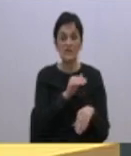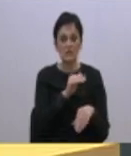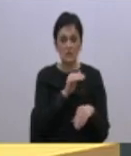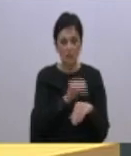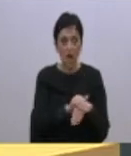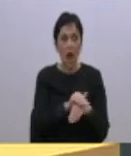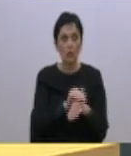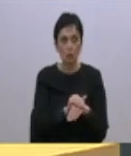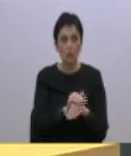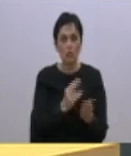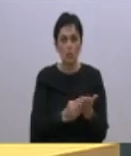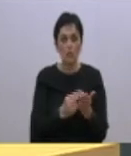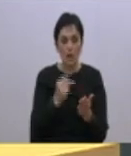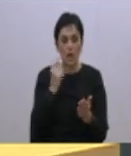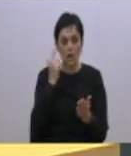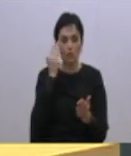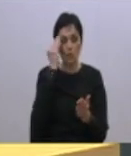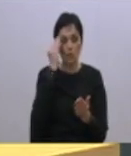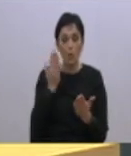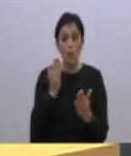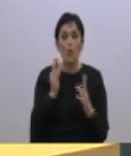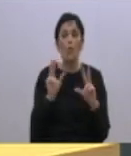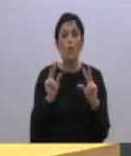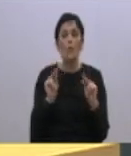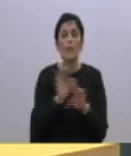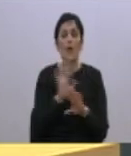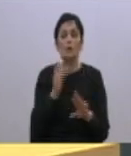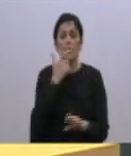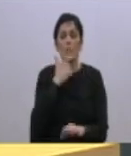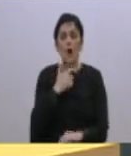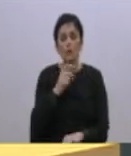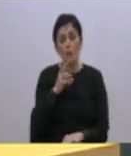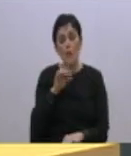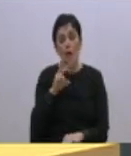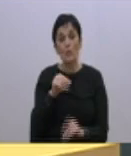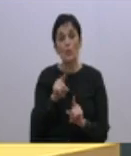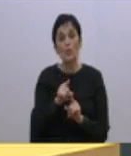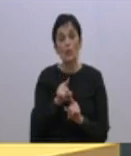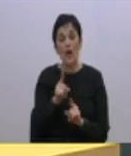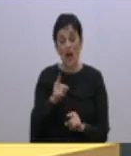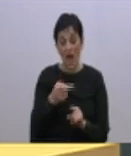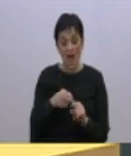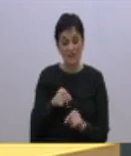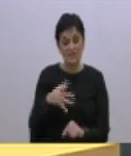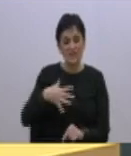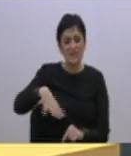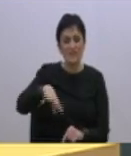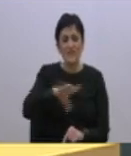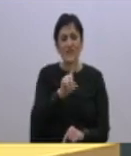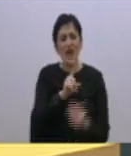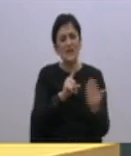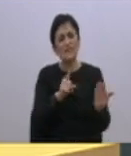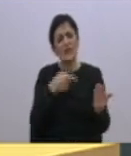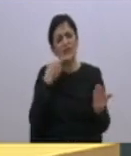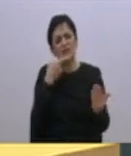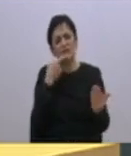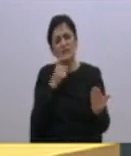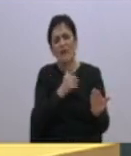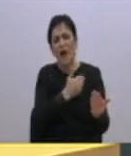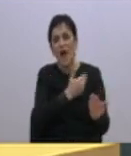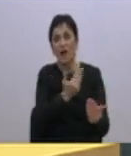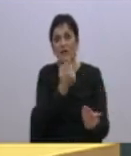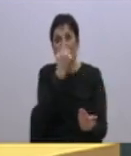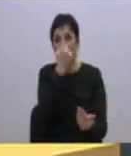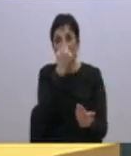მესმის უბედურება იმაშია მამუკა ბატონო რომ ეს ქვეყანა ახლა ისე დღეშია რომ რაცა უნდა თქვა თქვენ ერთი